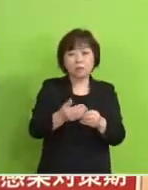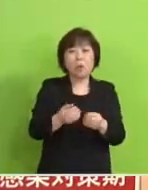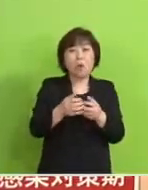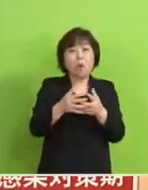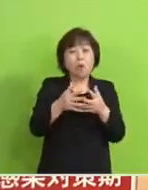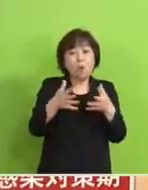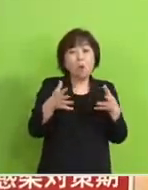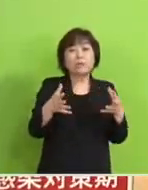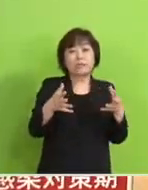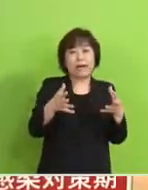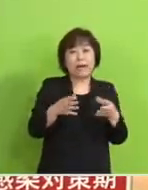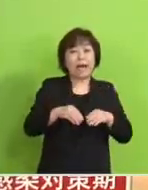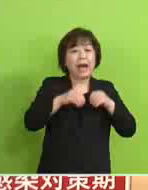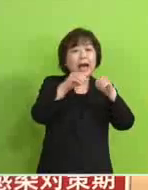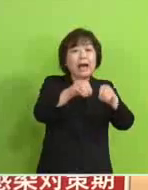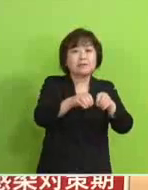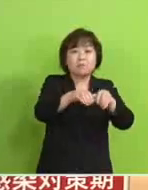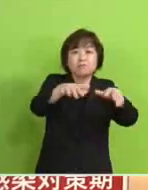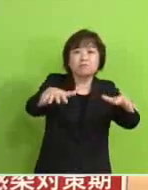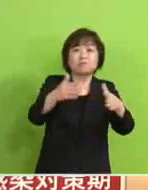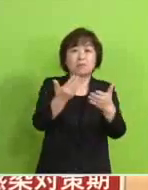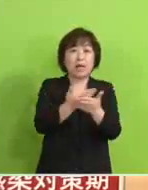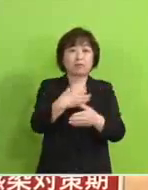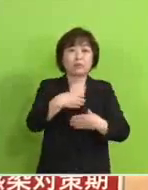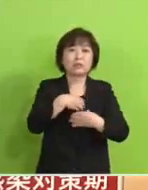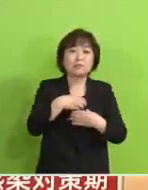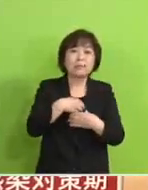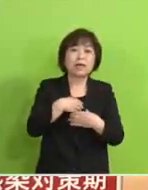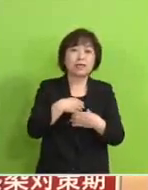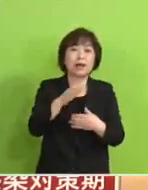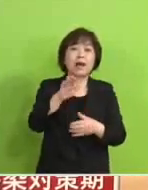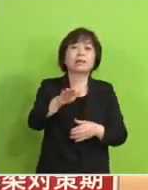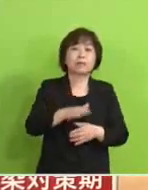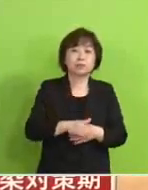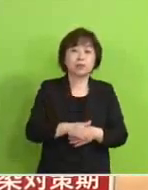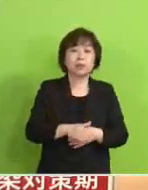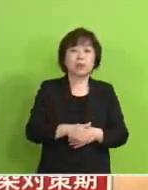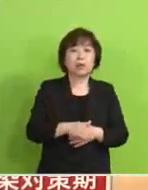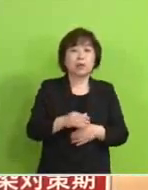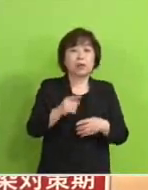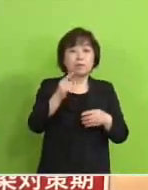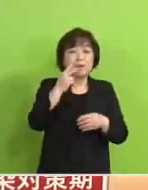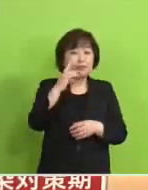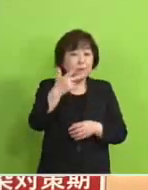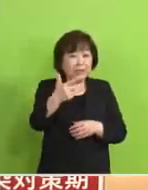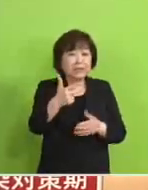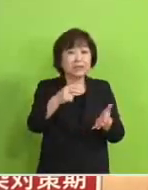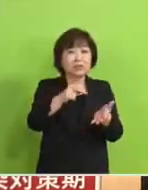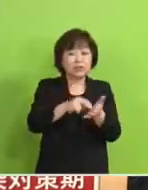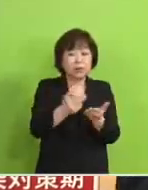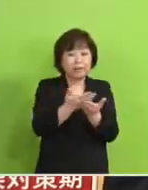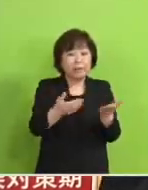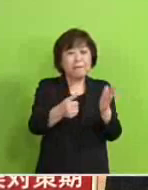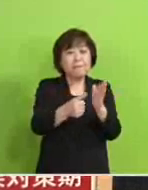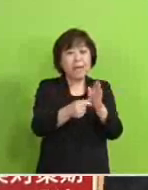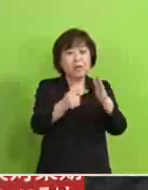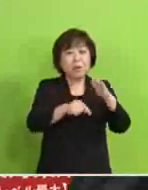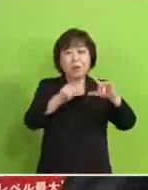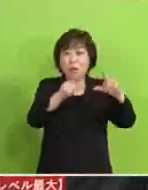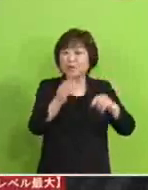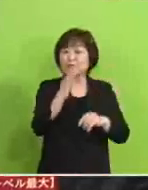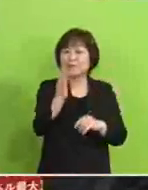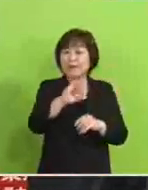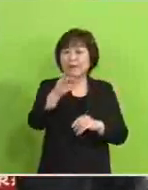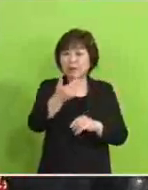な感染につながる懸念がありますので、市として松山市としては店名の公表はいたしません